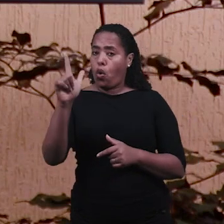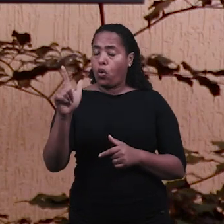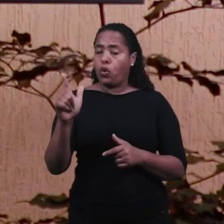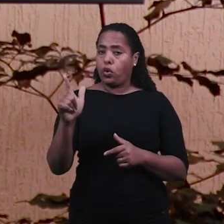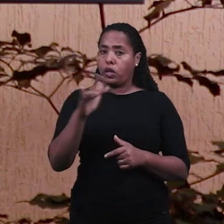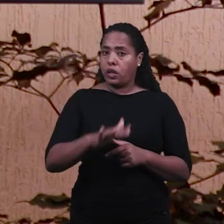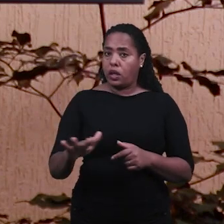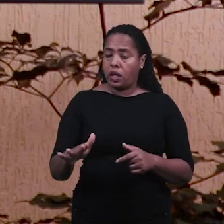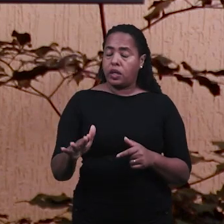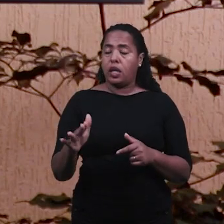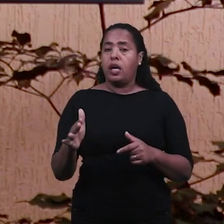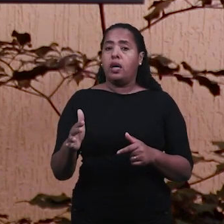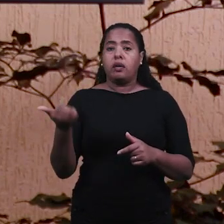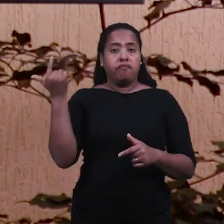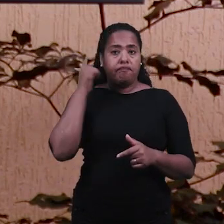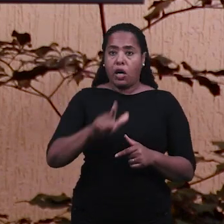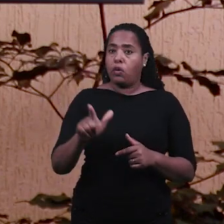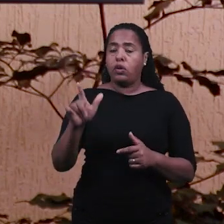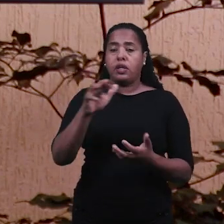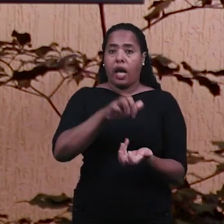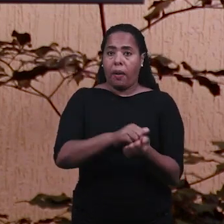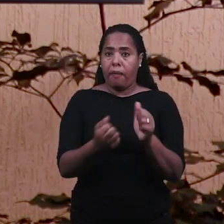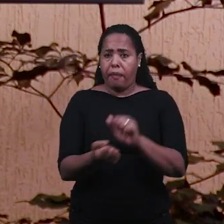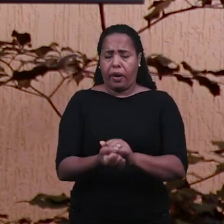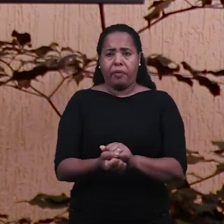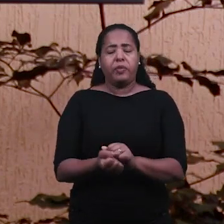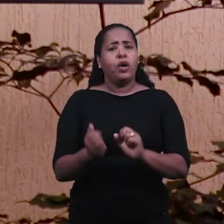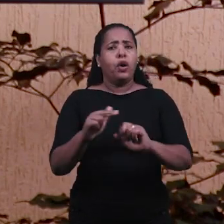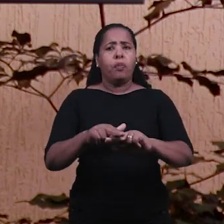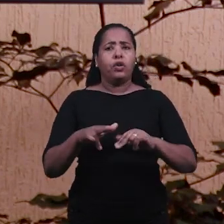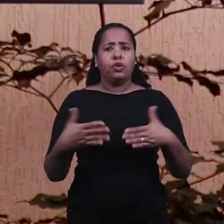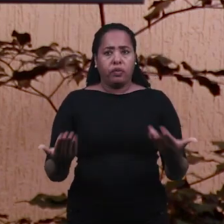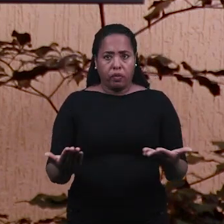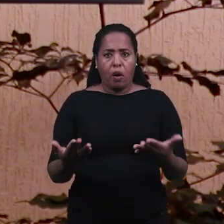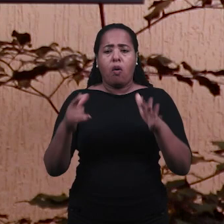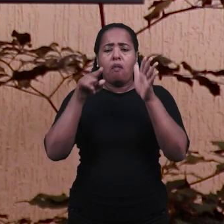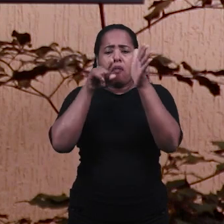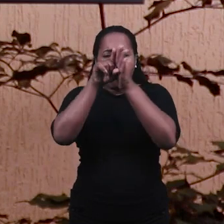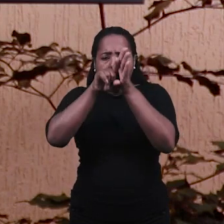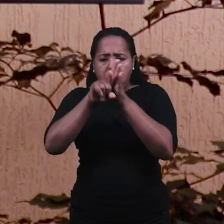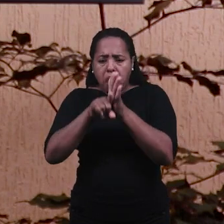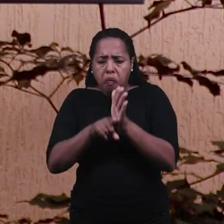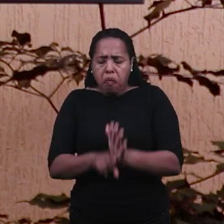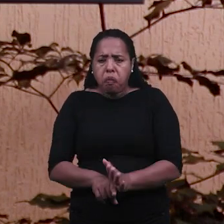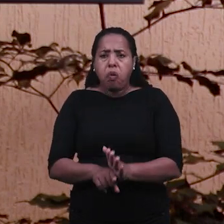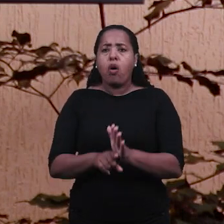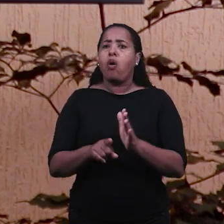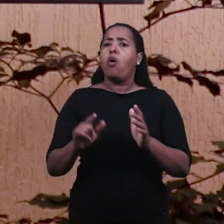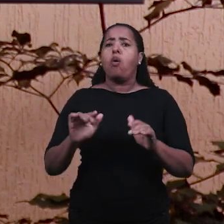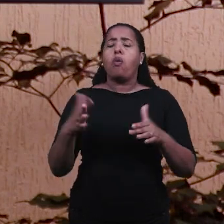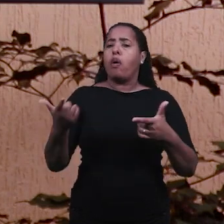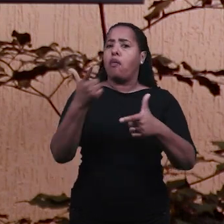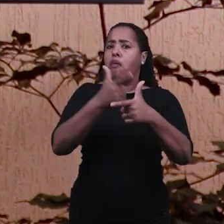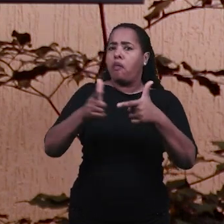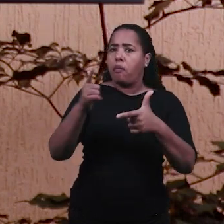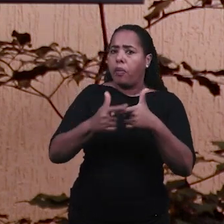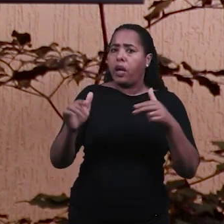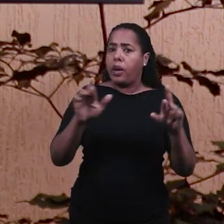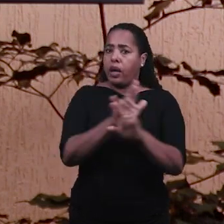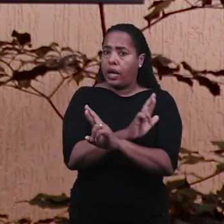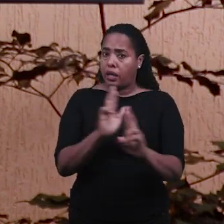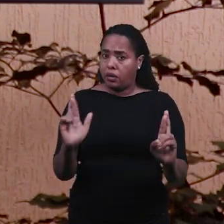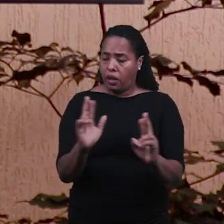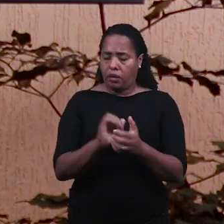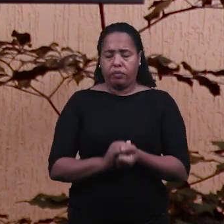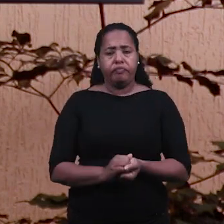à s'intégrer dans son âge. Et à faire cela, on va lever quels sont les problèmes. Parce